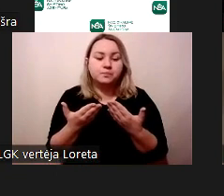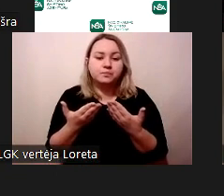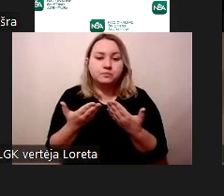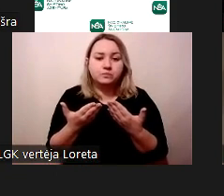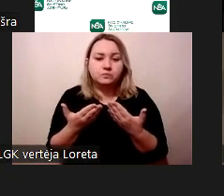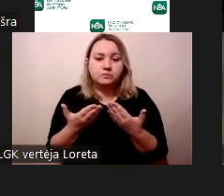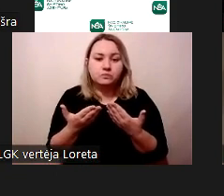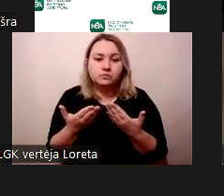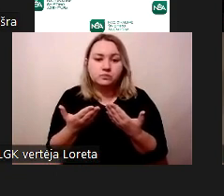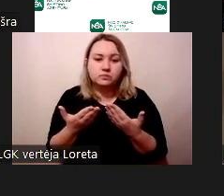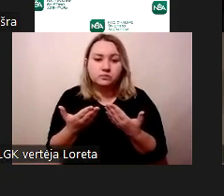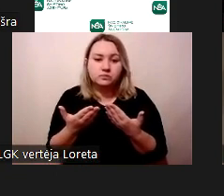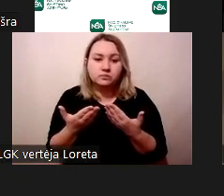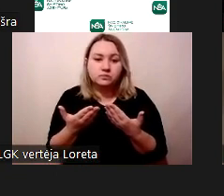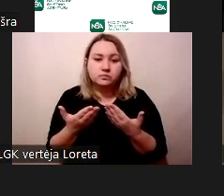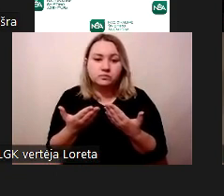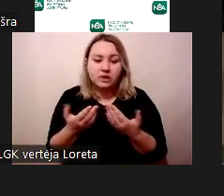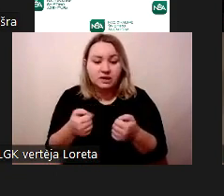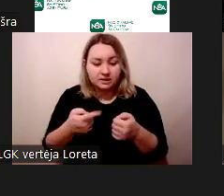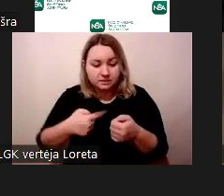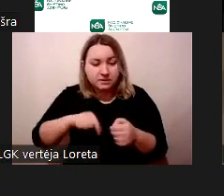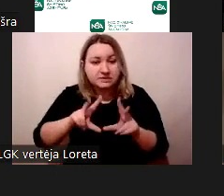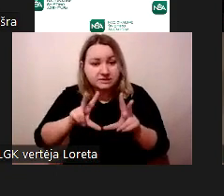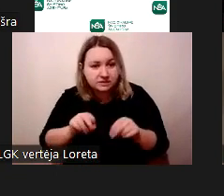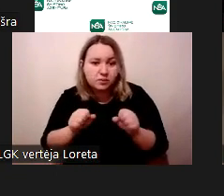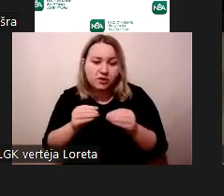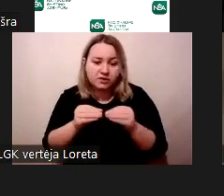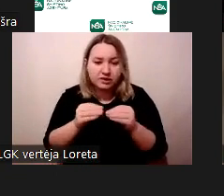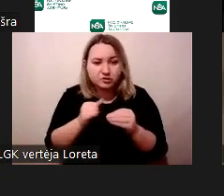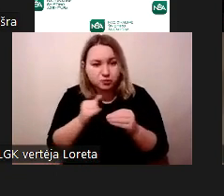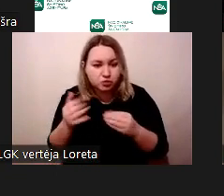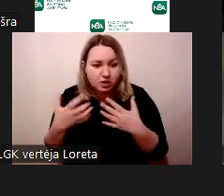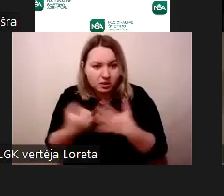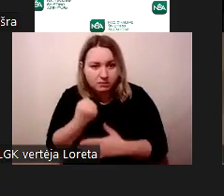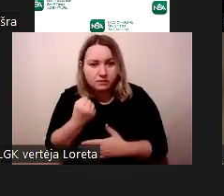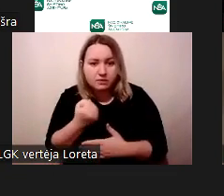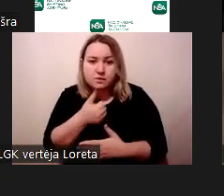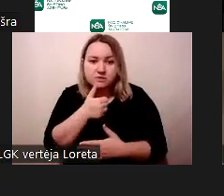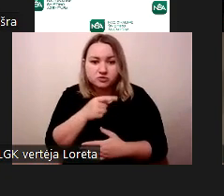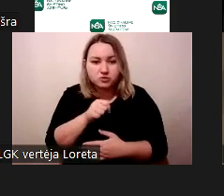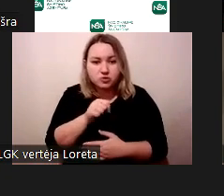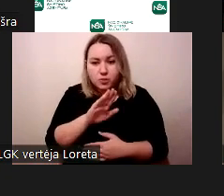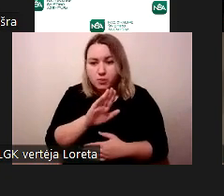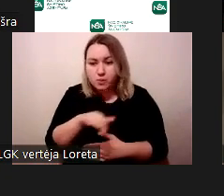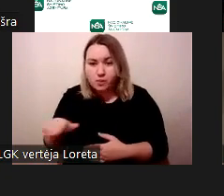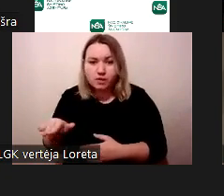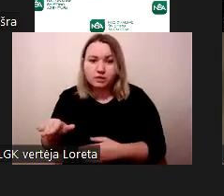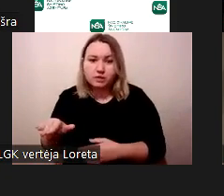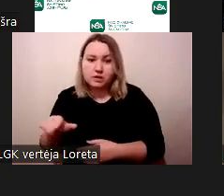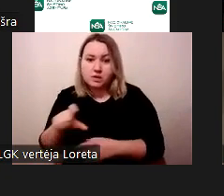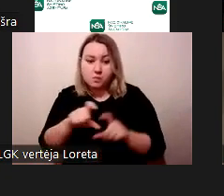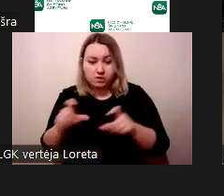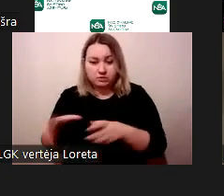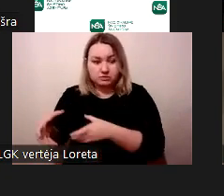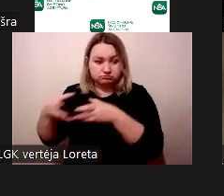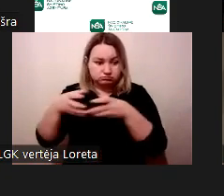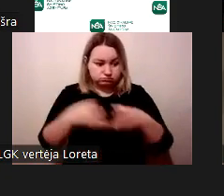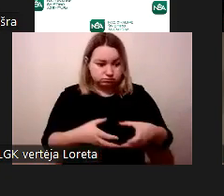kad mes tikrai galime rasti kokias 10 minučių, pavyzdžiui, tuomet, kai mokiniai atvyksta į mokyklą,